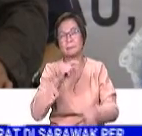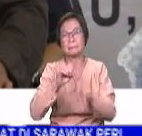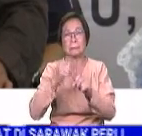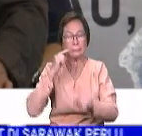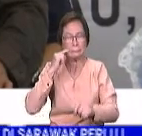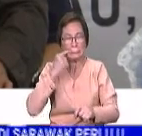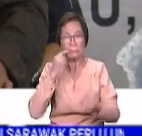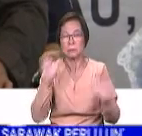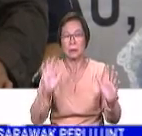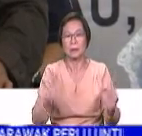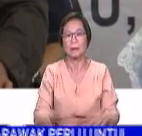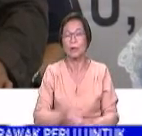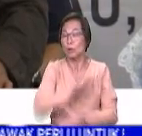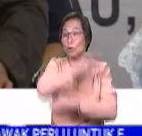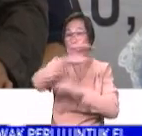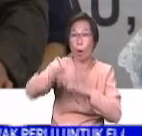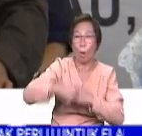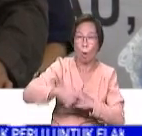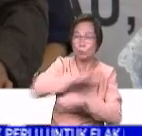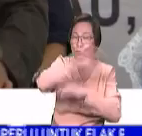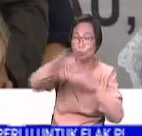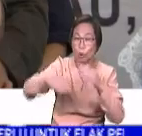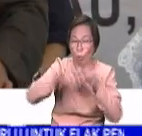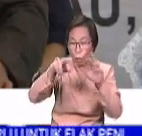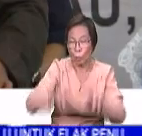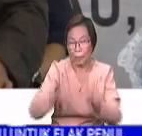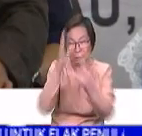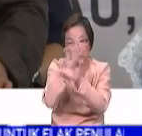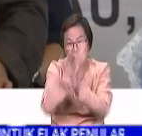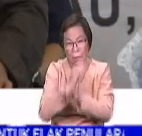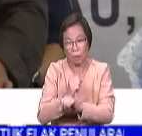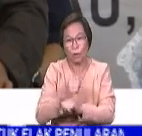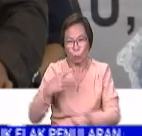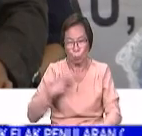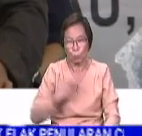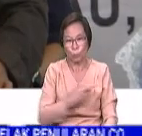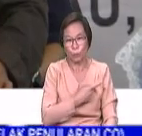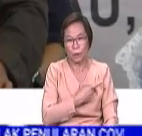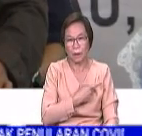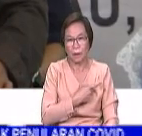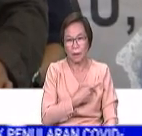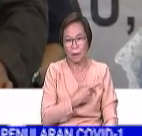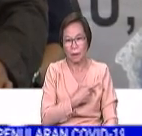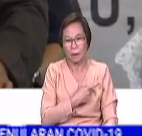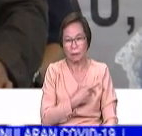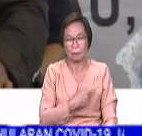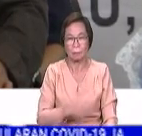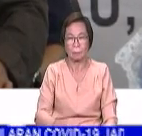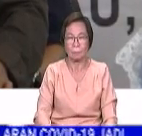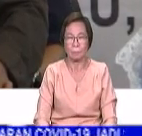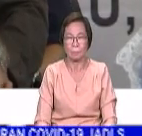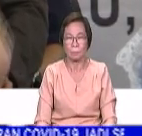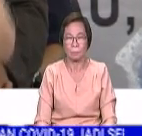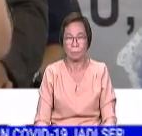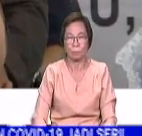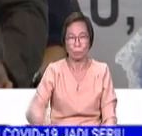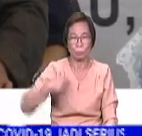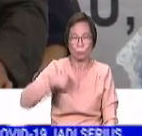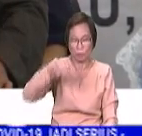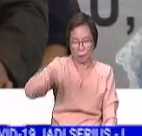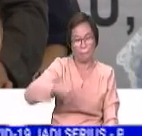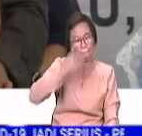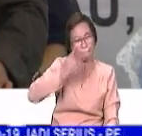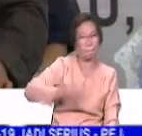ucapkanya operasi lurayya Kerawang sofa we are 10 tompel wanna get